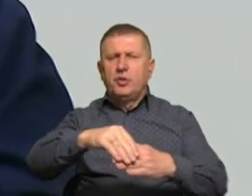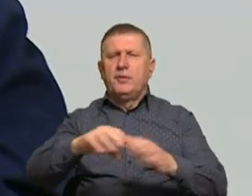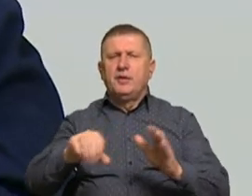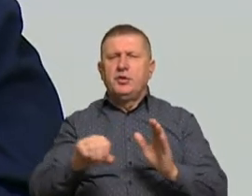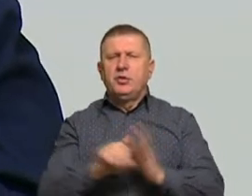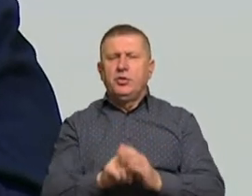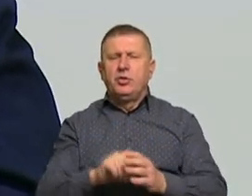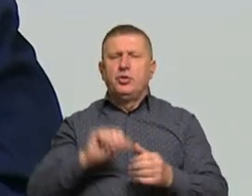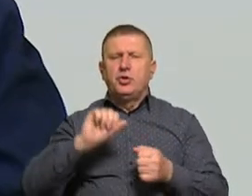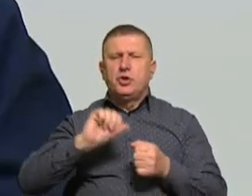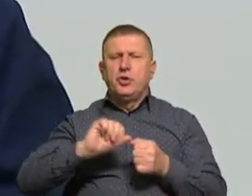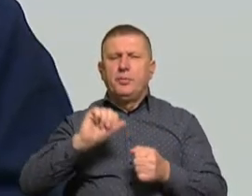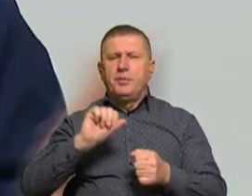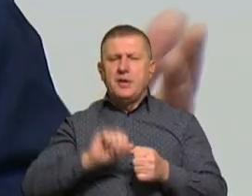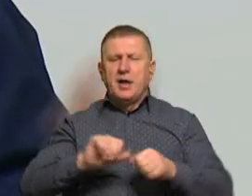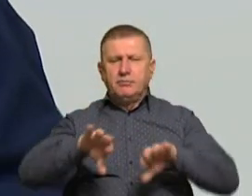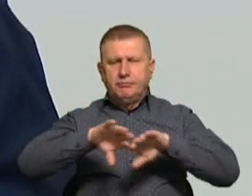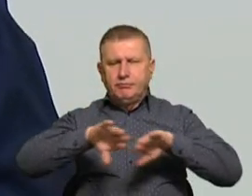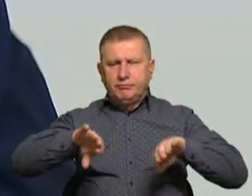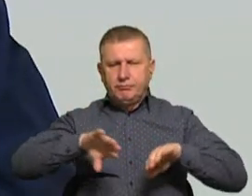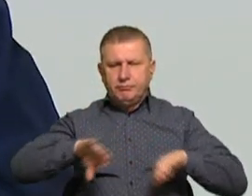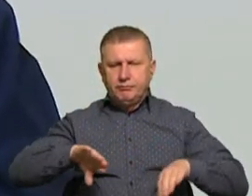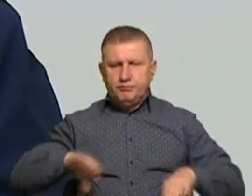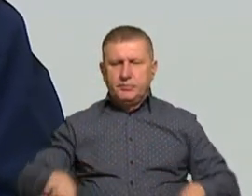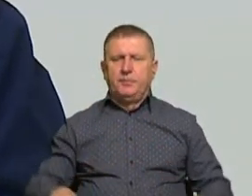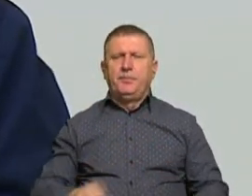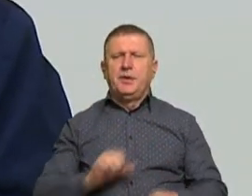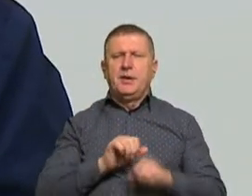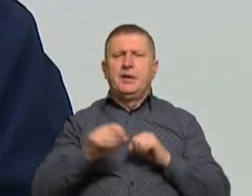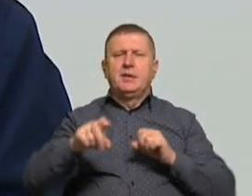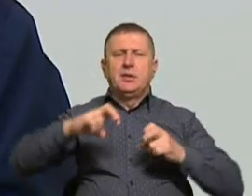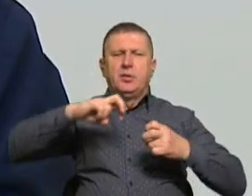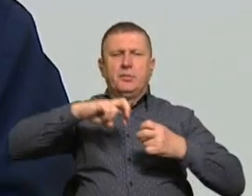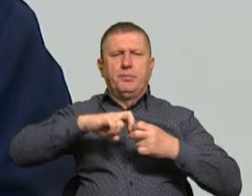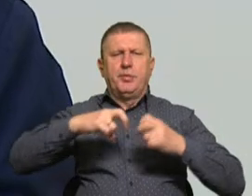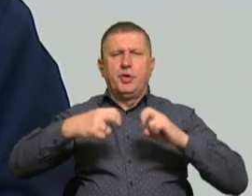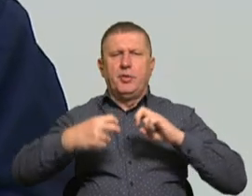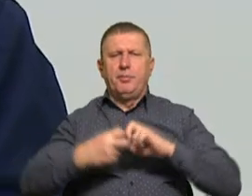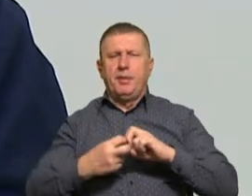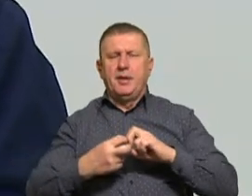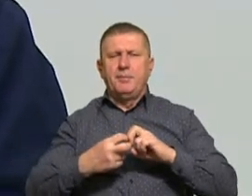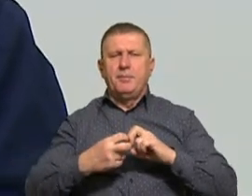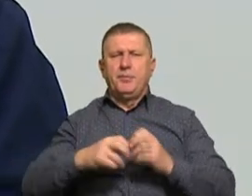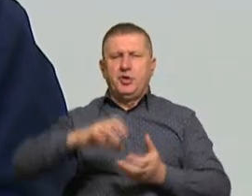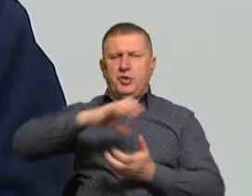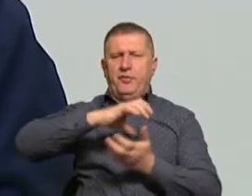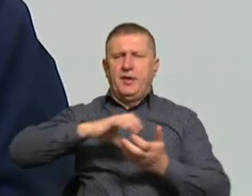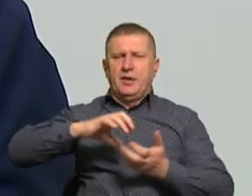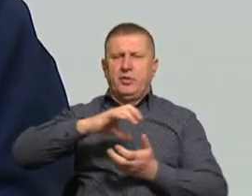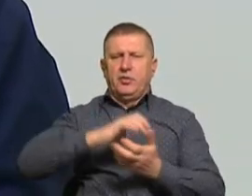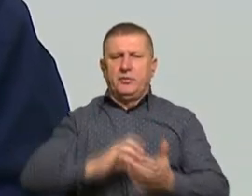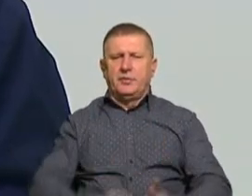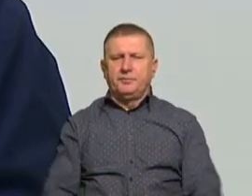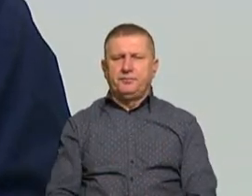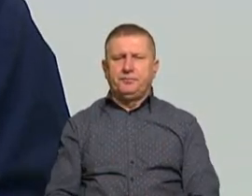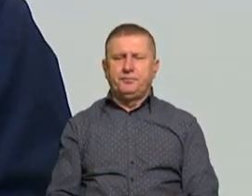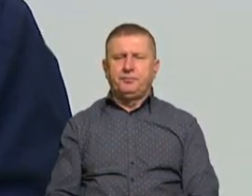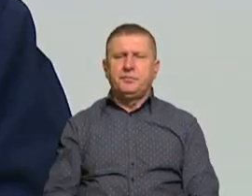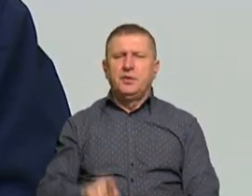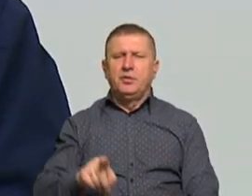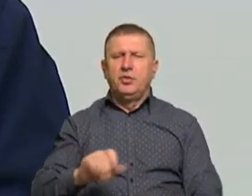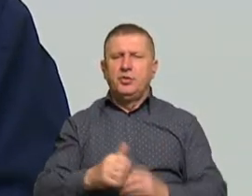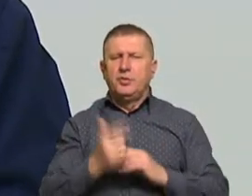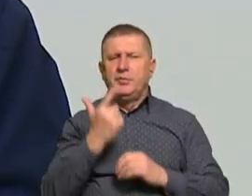stopnia recyklingu w naszym mieście i generalnie, bo jest to problem przecież tak naprawdę światowy. To są